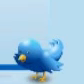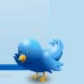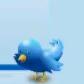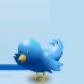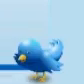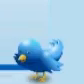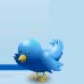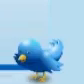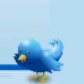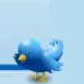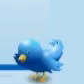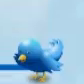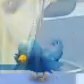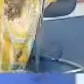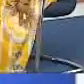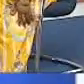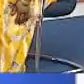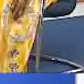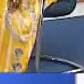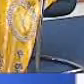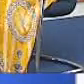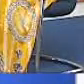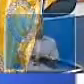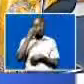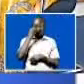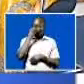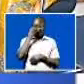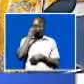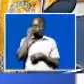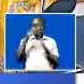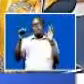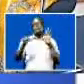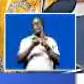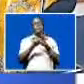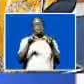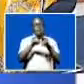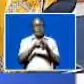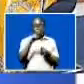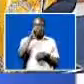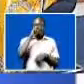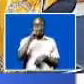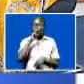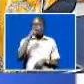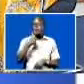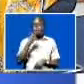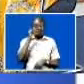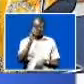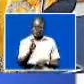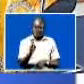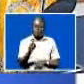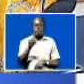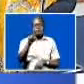pia kusikia wazo lako, tuendelee kazi. Wivu pia unachangia. Hapo sasa. Ikiwa mwenzako